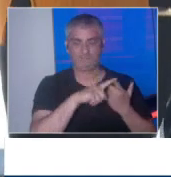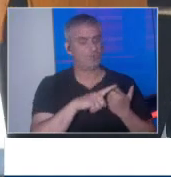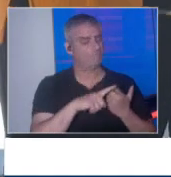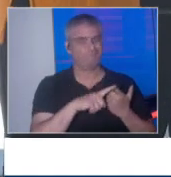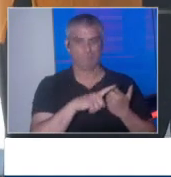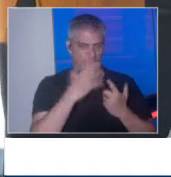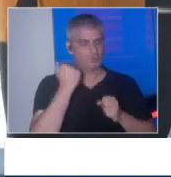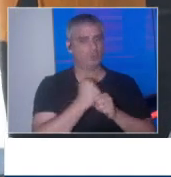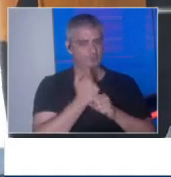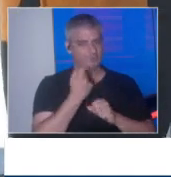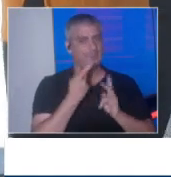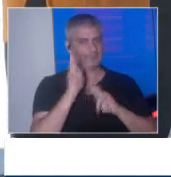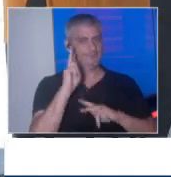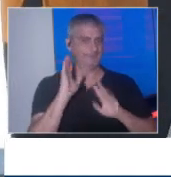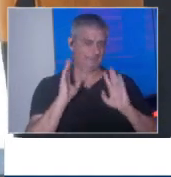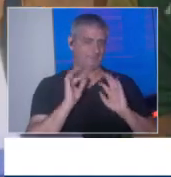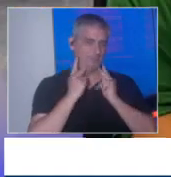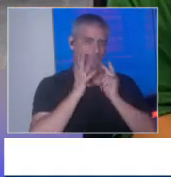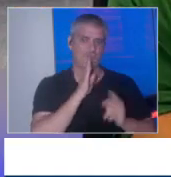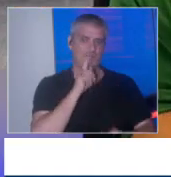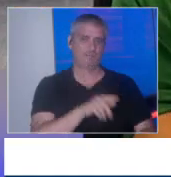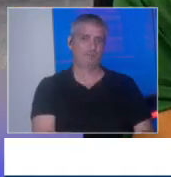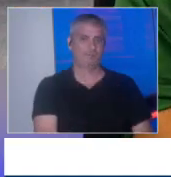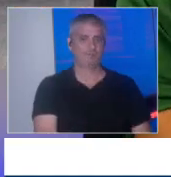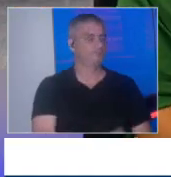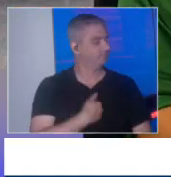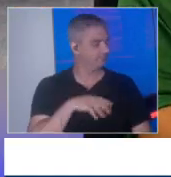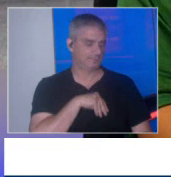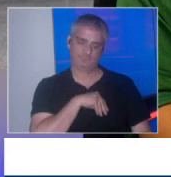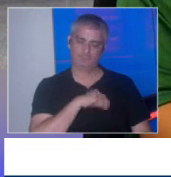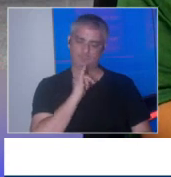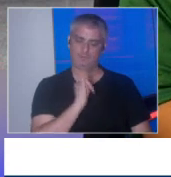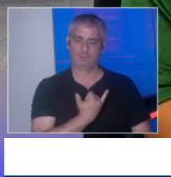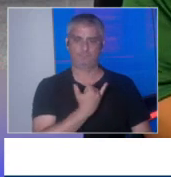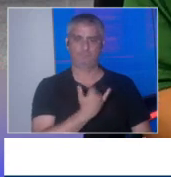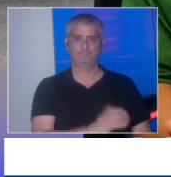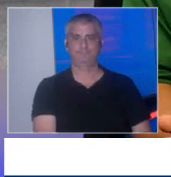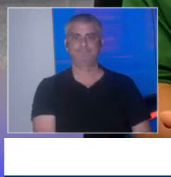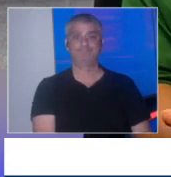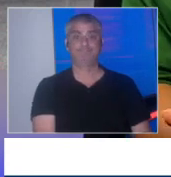כנראה שהם היו פועלים קצת יותר מהר וקצת יותר טוב כדי לפתור את הבעיות האלה. אני מסכימה איתך לגמרי,